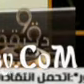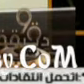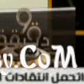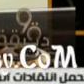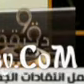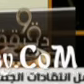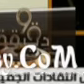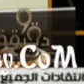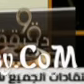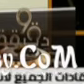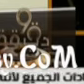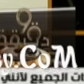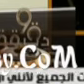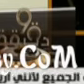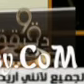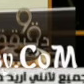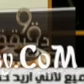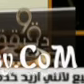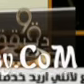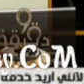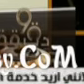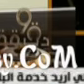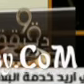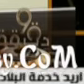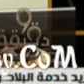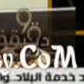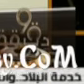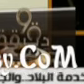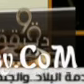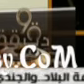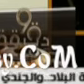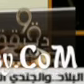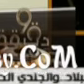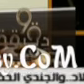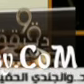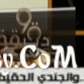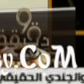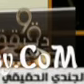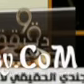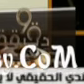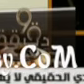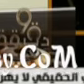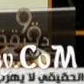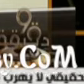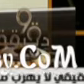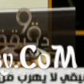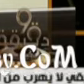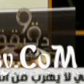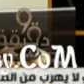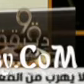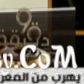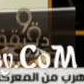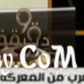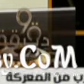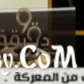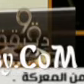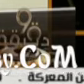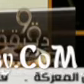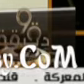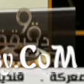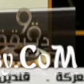الى مجلس القضاء الاعلى على قرار توقيع عقوبه التنبيه على المستشار محمد الجندي الرئيس بمحكمه